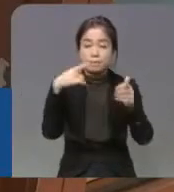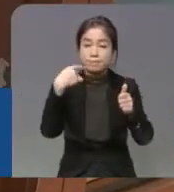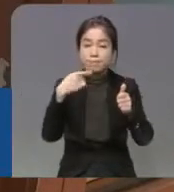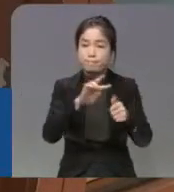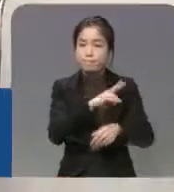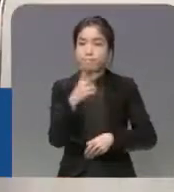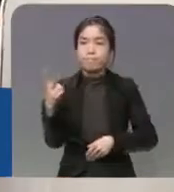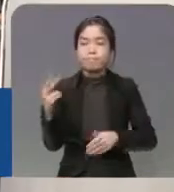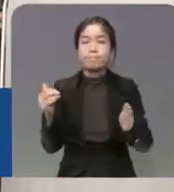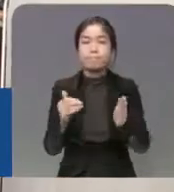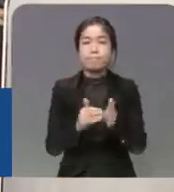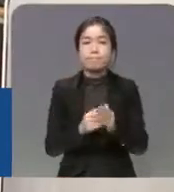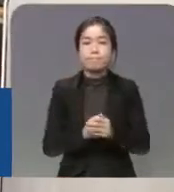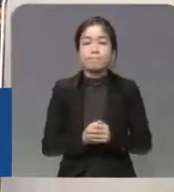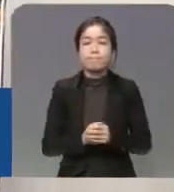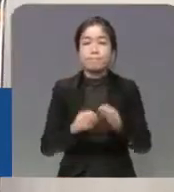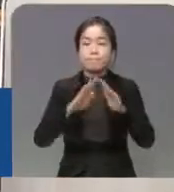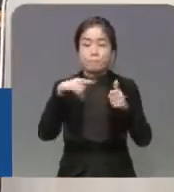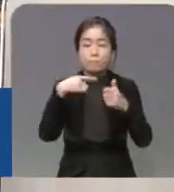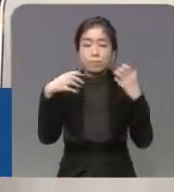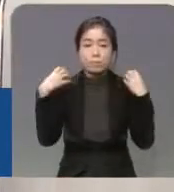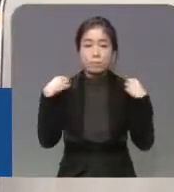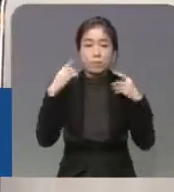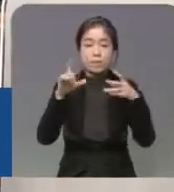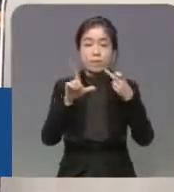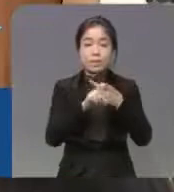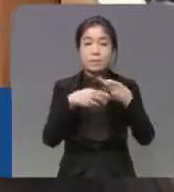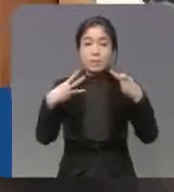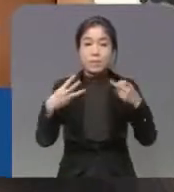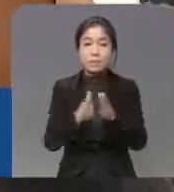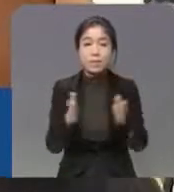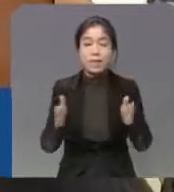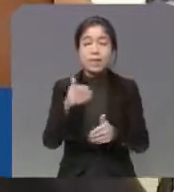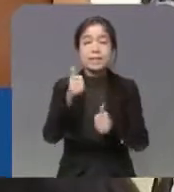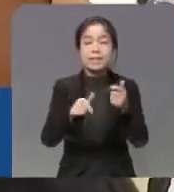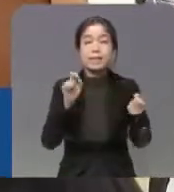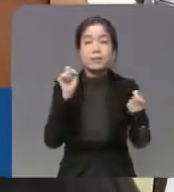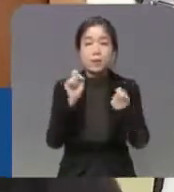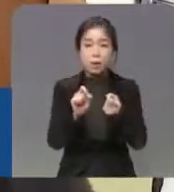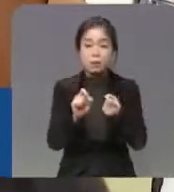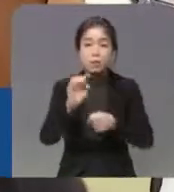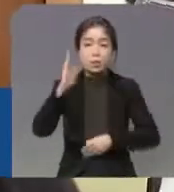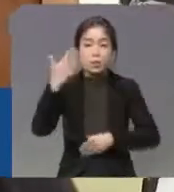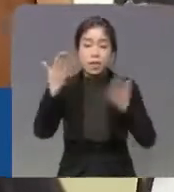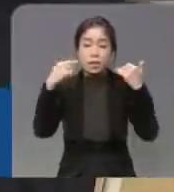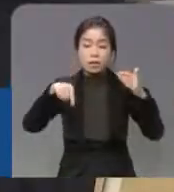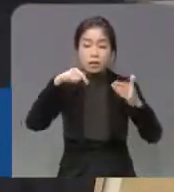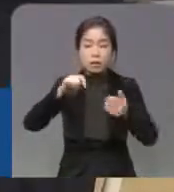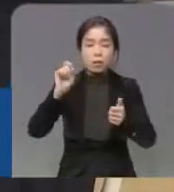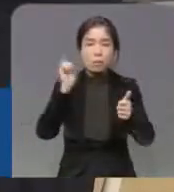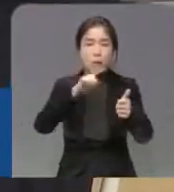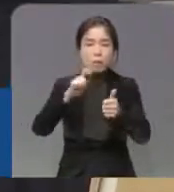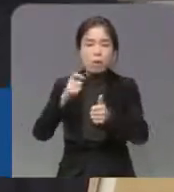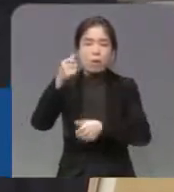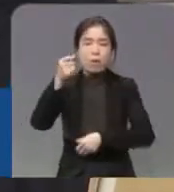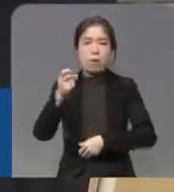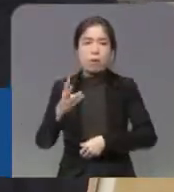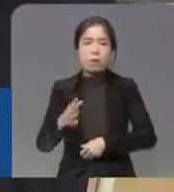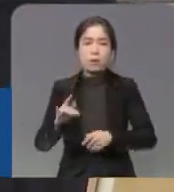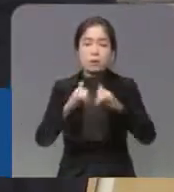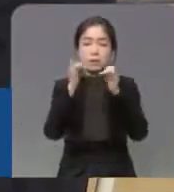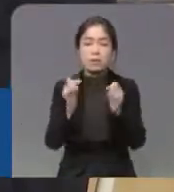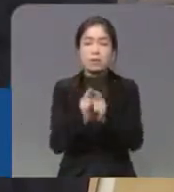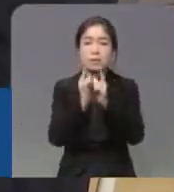수업으로 전환했습니다. 전남교육청은 다음 달 3일 실시되는 수능을 앞두고 최근 학교 내 확진자가 잇따르고